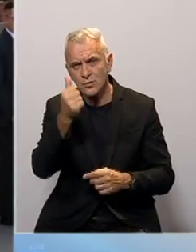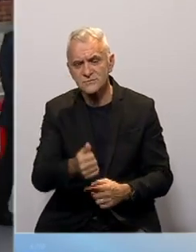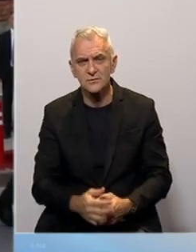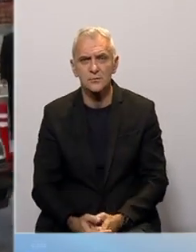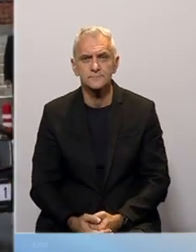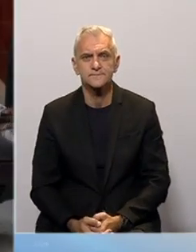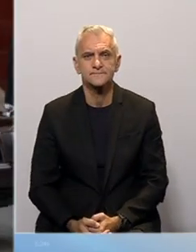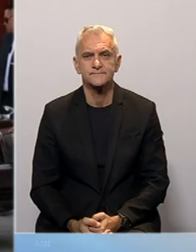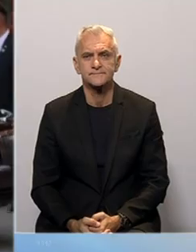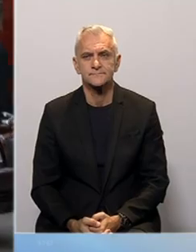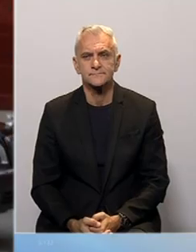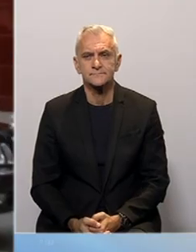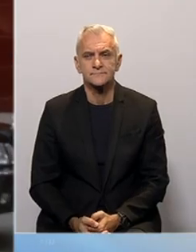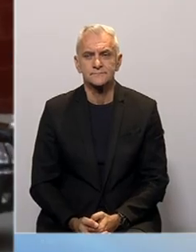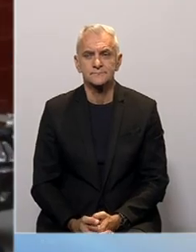kontekstu.